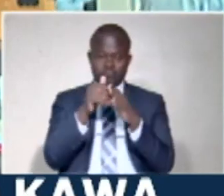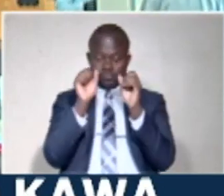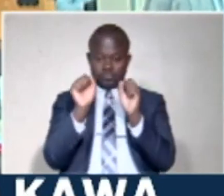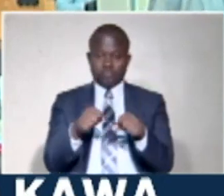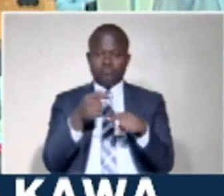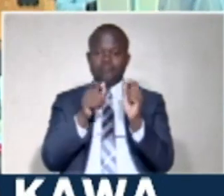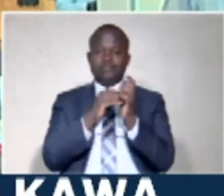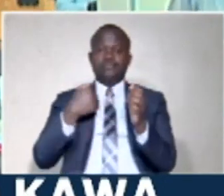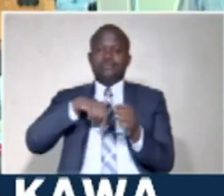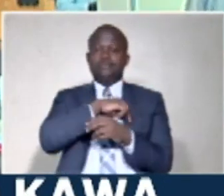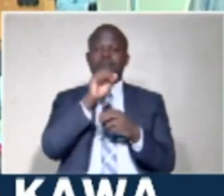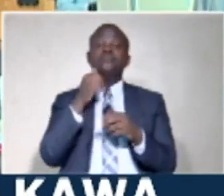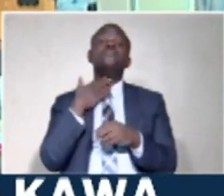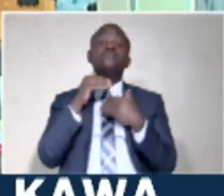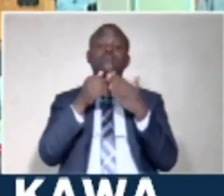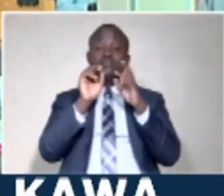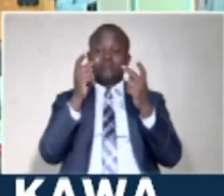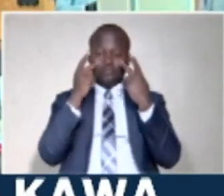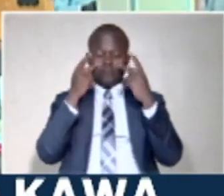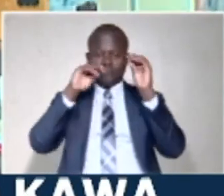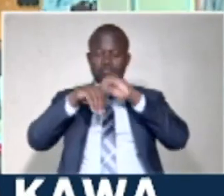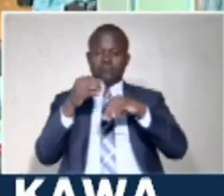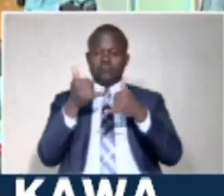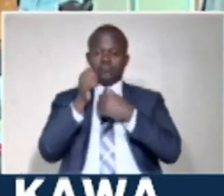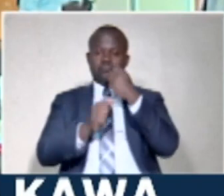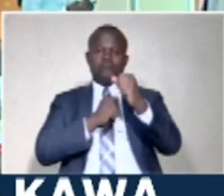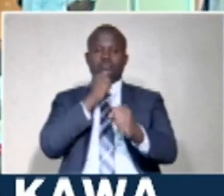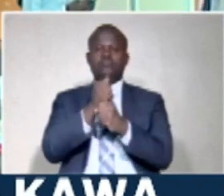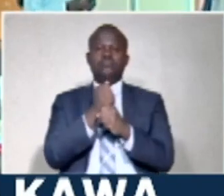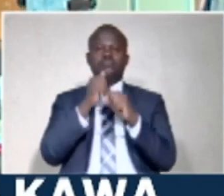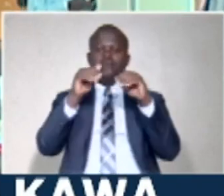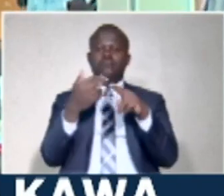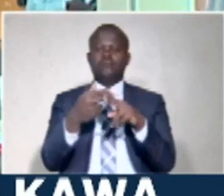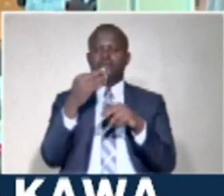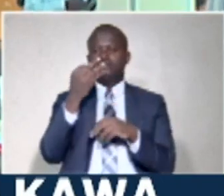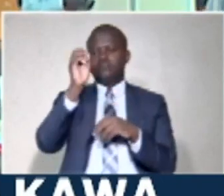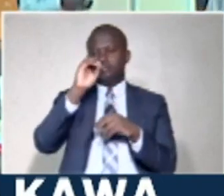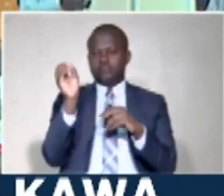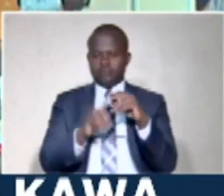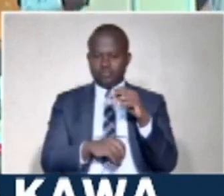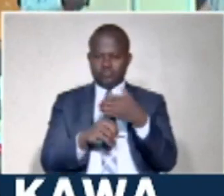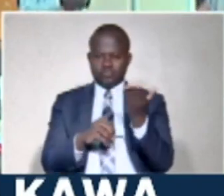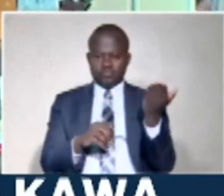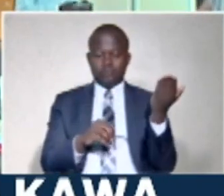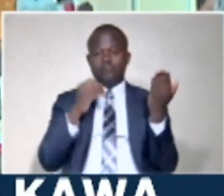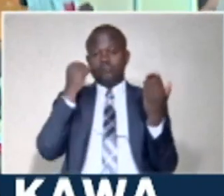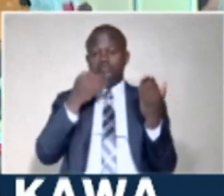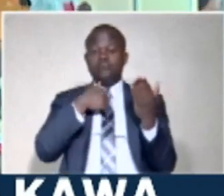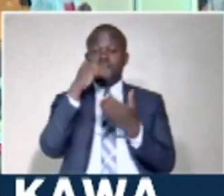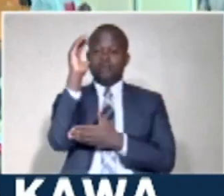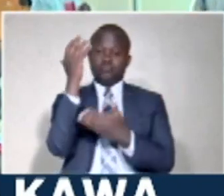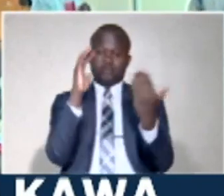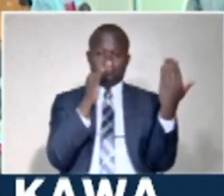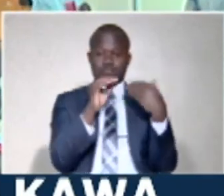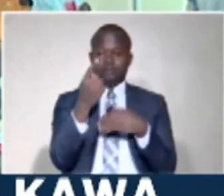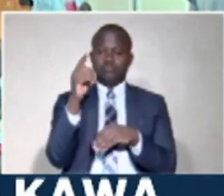byose tuba dukeneye ko bibona umusaruro. Nk'uyu mwaka twateye nka 30% by'ibiti dufite. Niba ufite ibiti